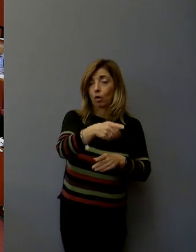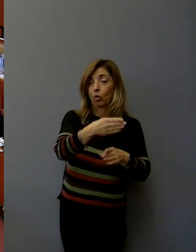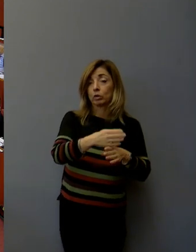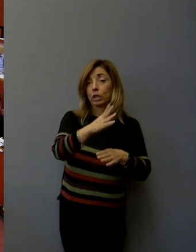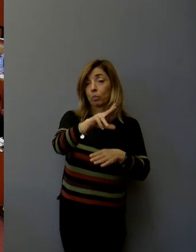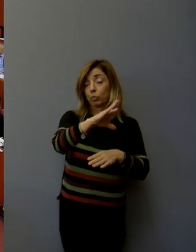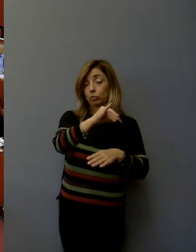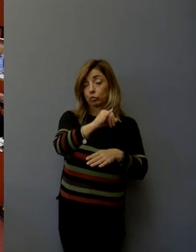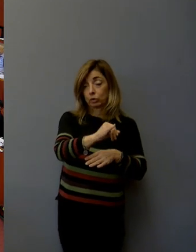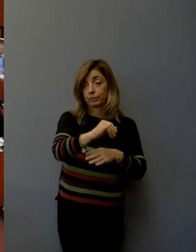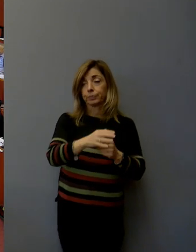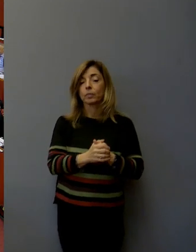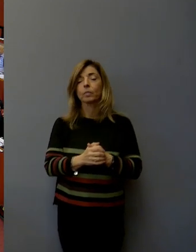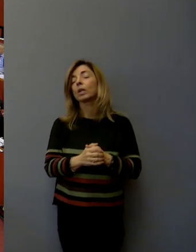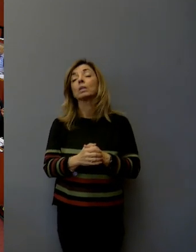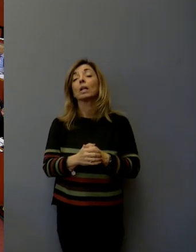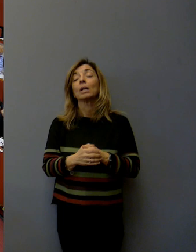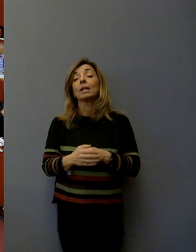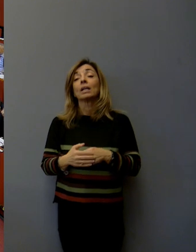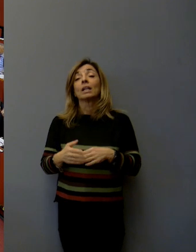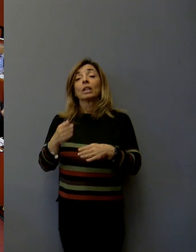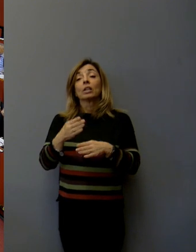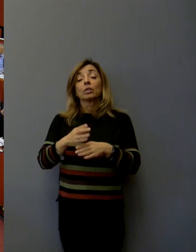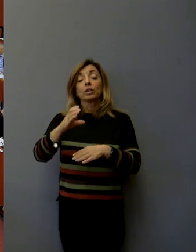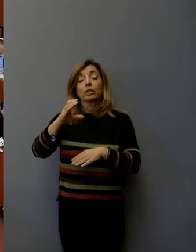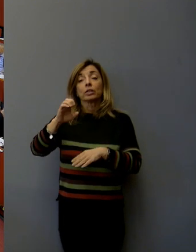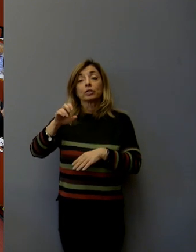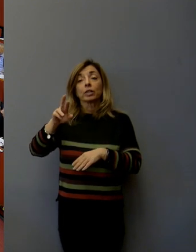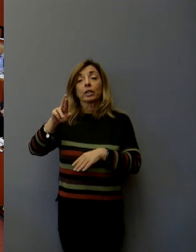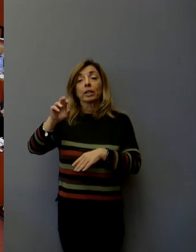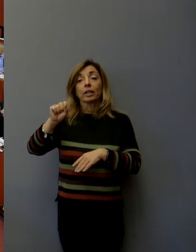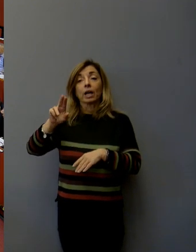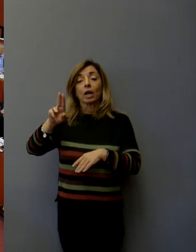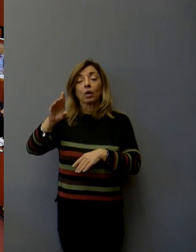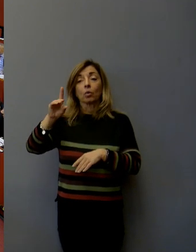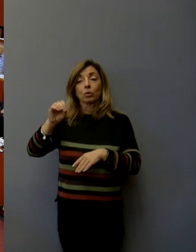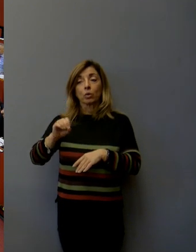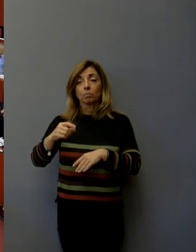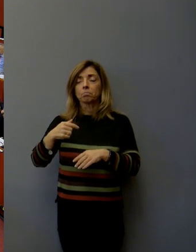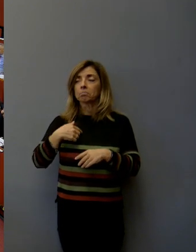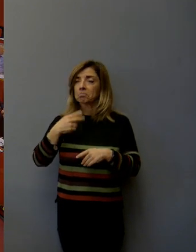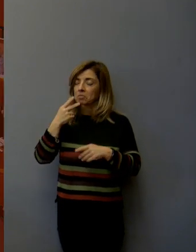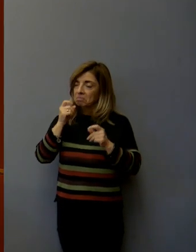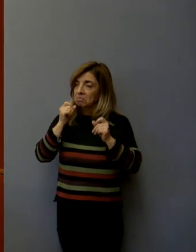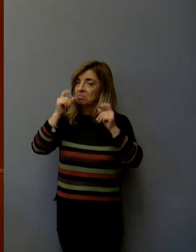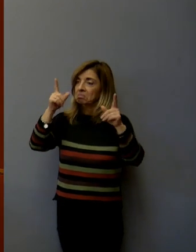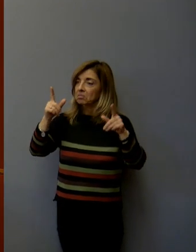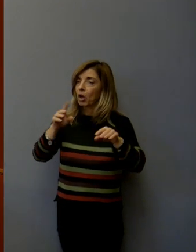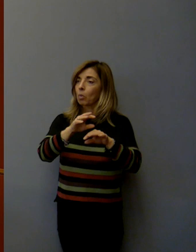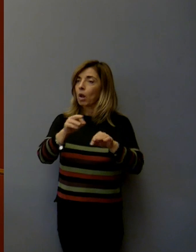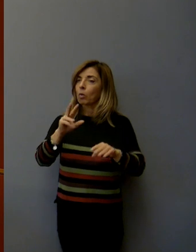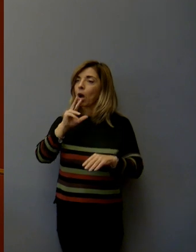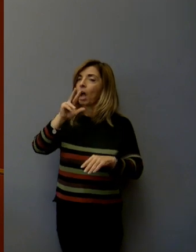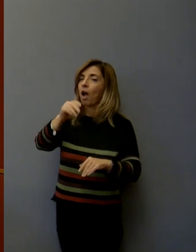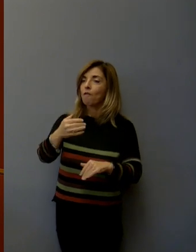mi sorprendo sul fatto che se qualcuno dice Vergogna si ci arrabbia È una vergogna la gestione